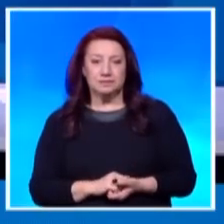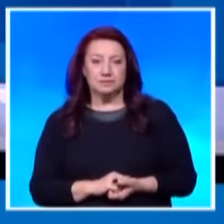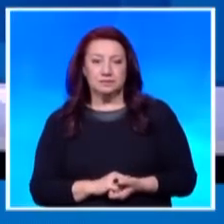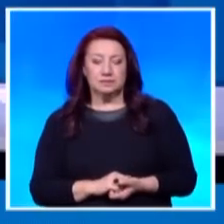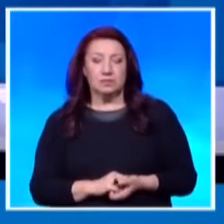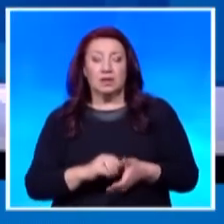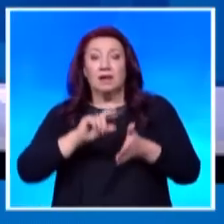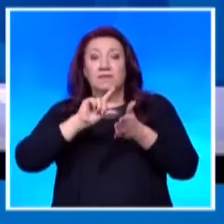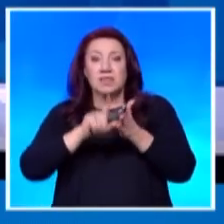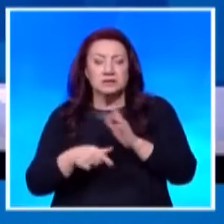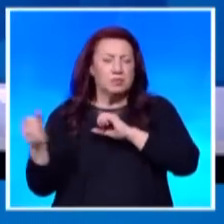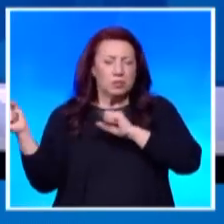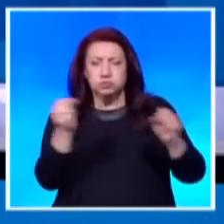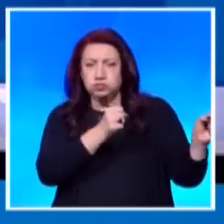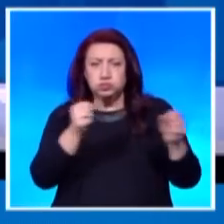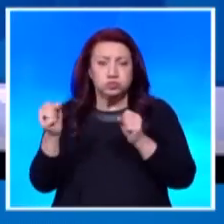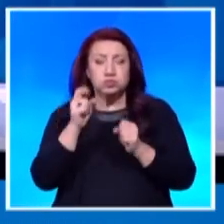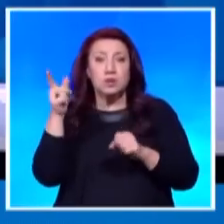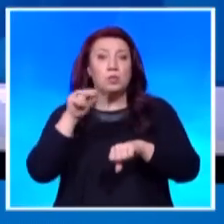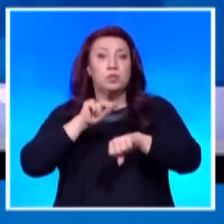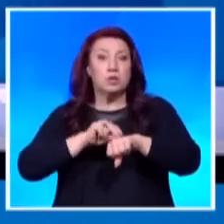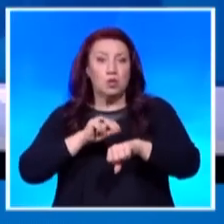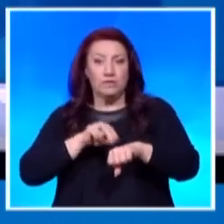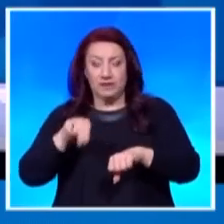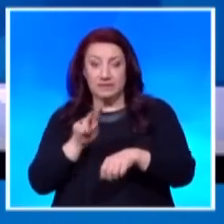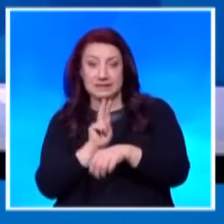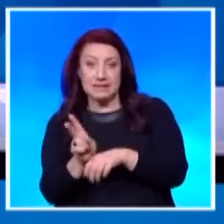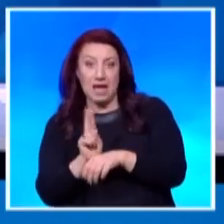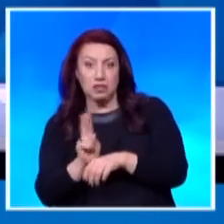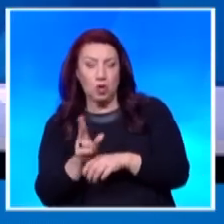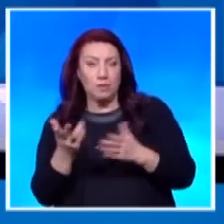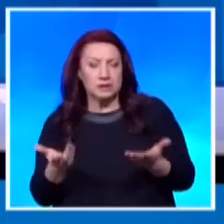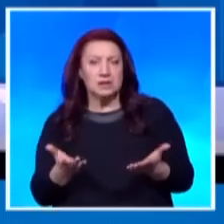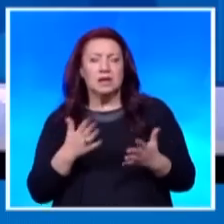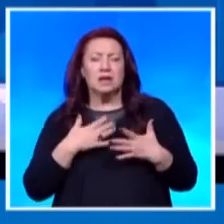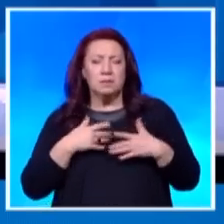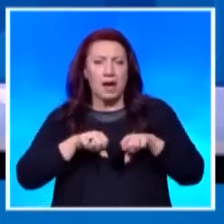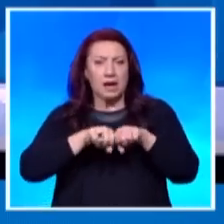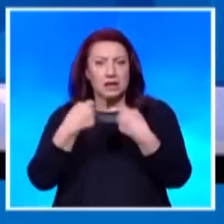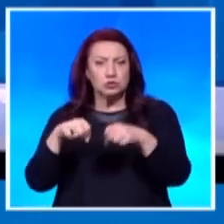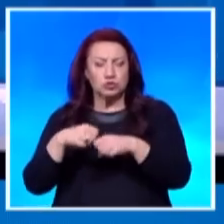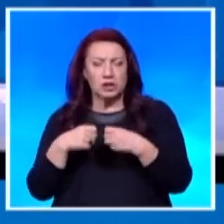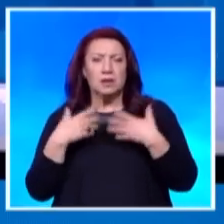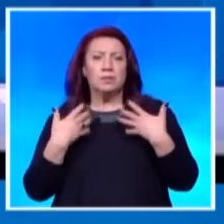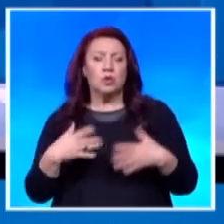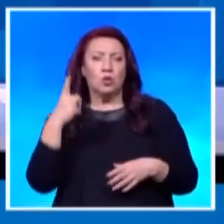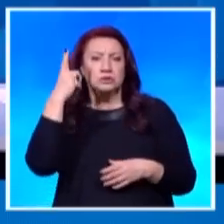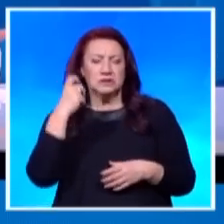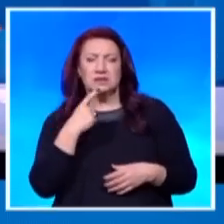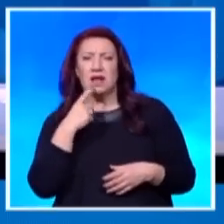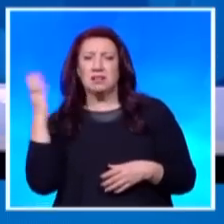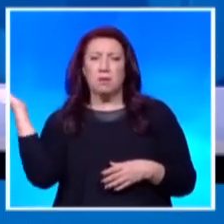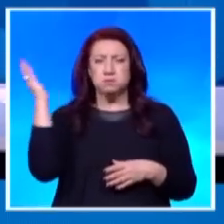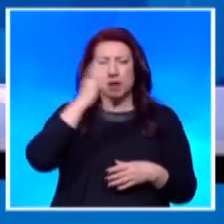Внезапна буря в Пловдив. Стихията върхлетя града в късни следобед и предизвика материални щети. Десетки са сигналите, западнали клони